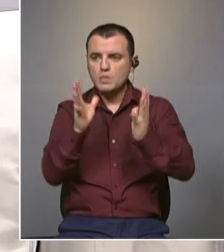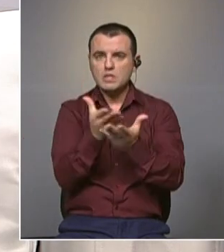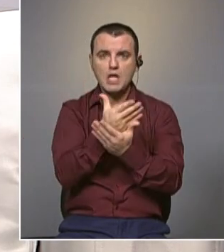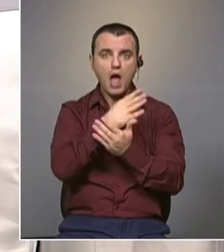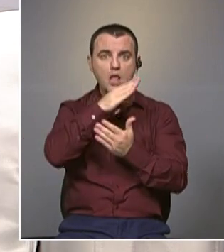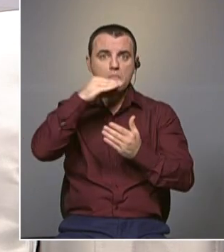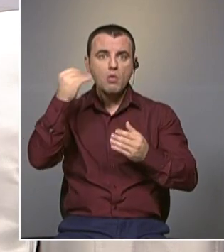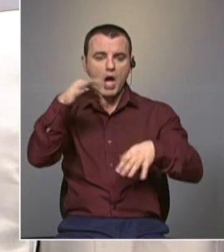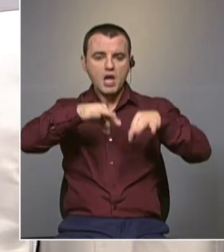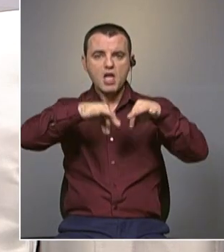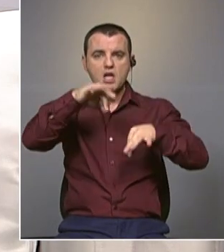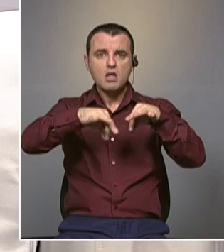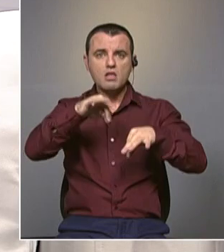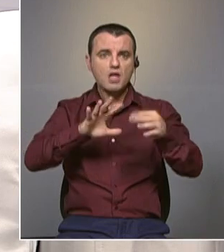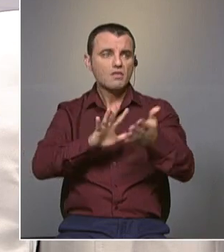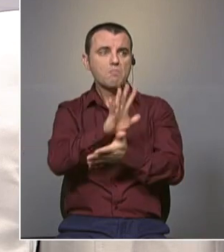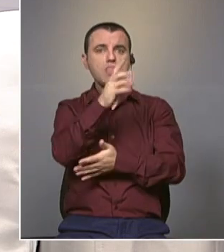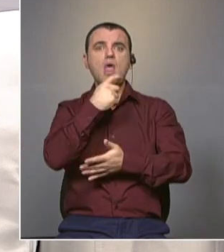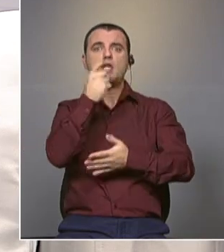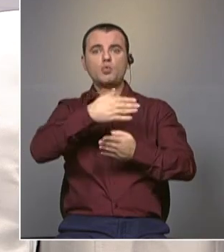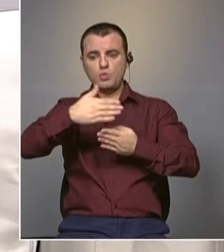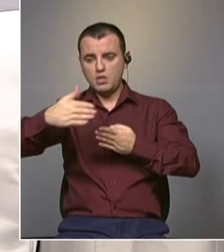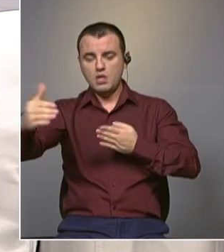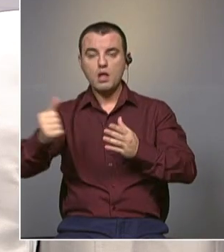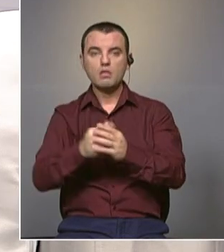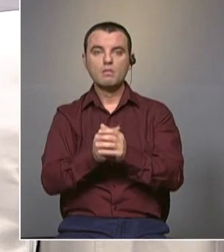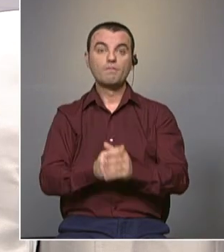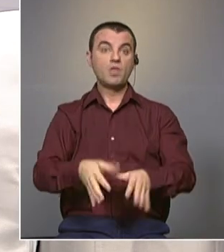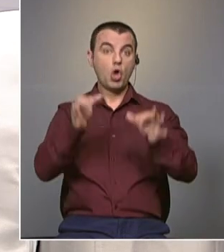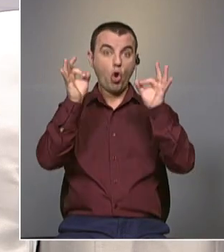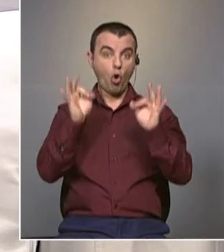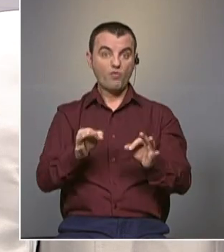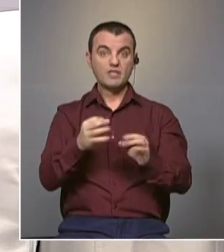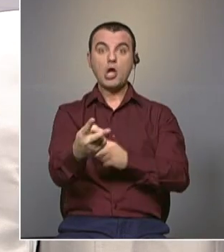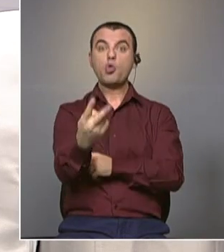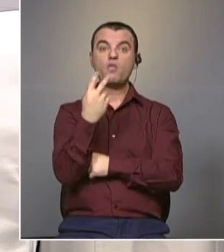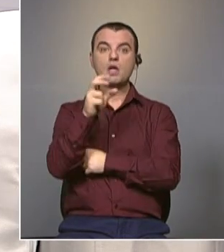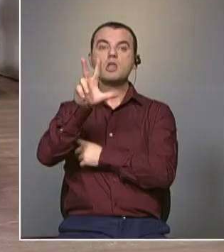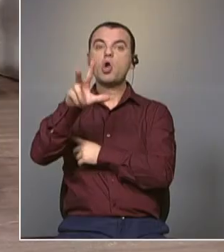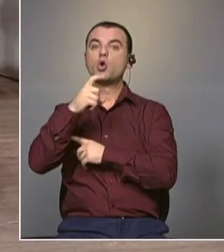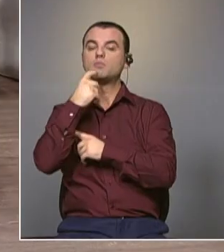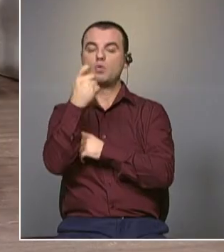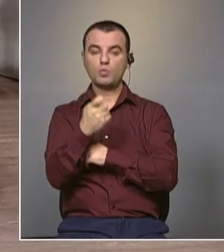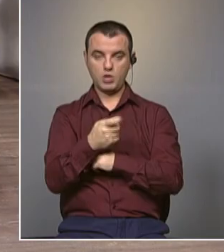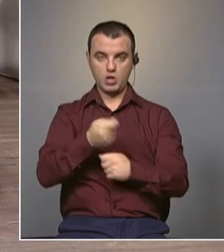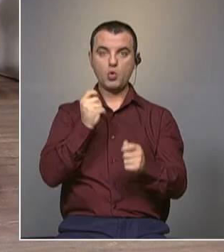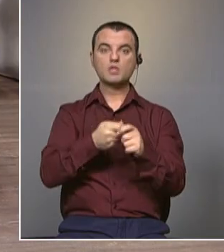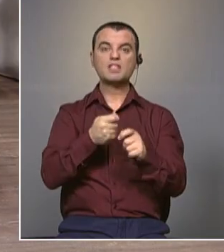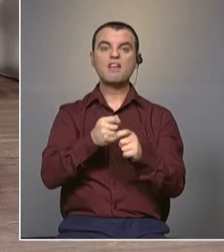колко? 15 години или по-малко? Официално от 2008 от създаването на Център за творческо обучение като